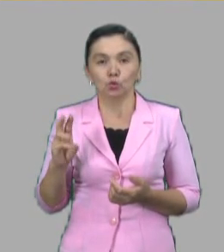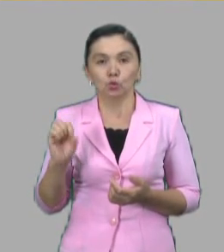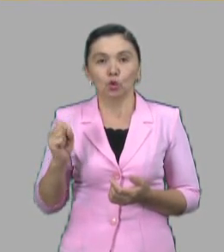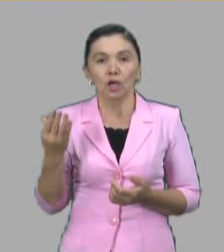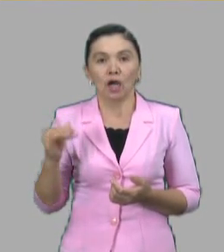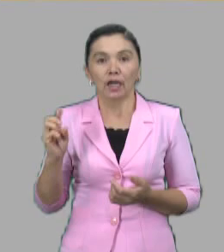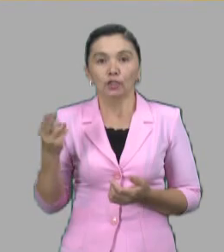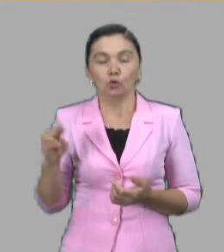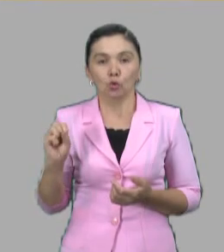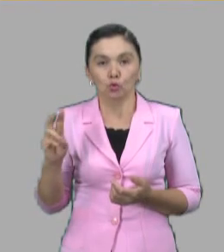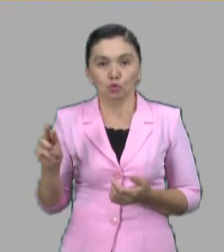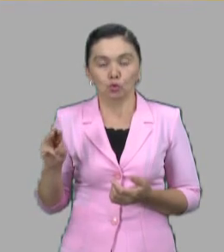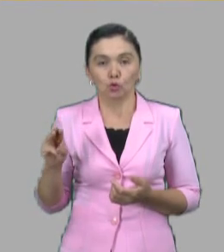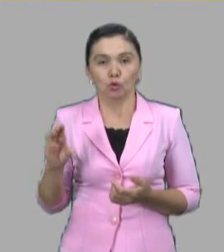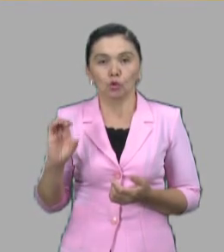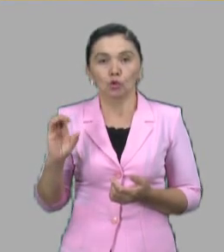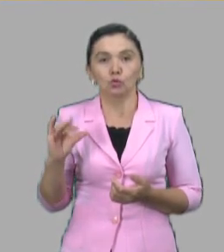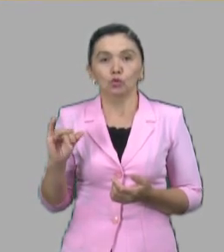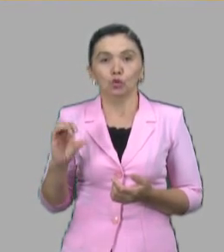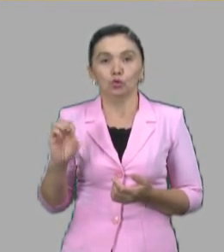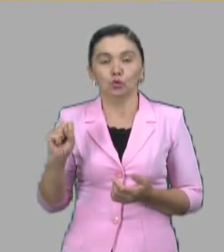Айдоочу. Сүрөтчү.